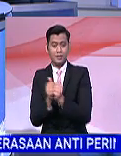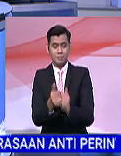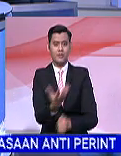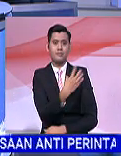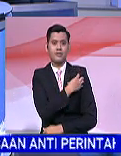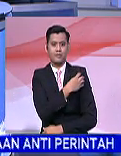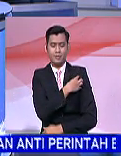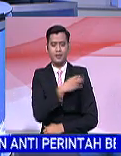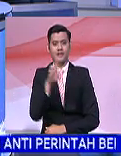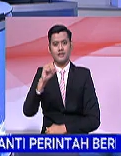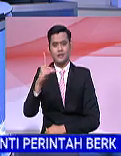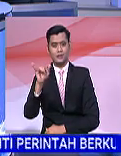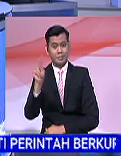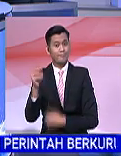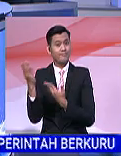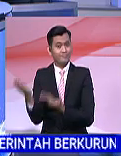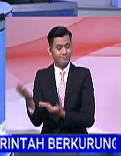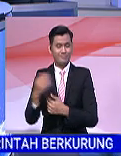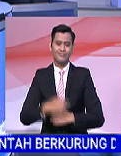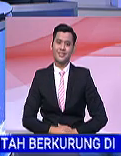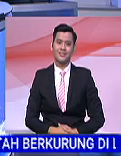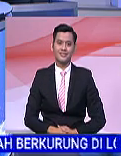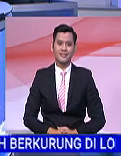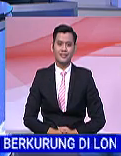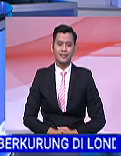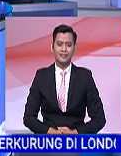Rashdam Amirul Ashraf Ruslan. Silakan Rashdam.